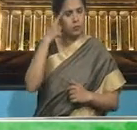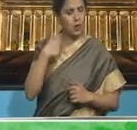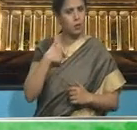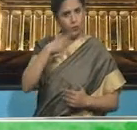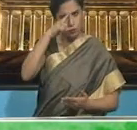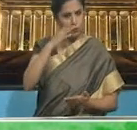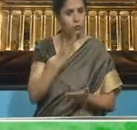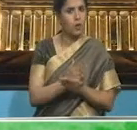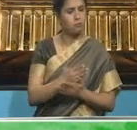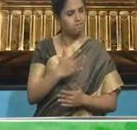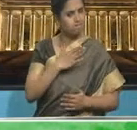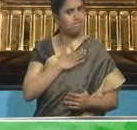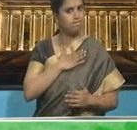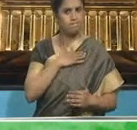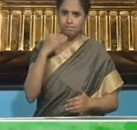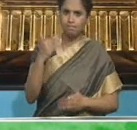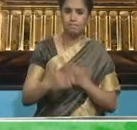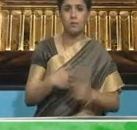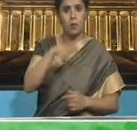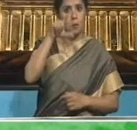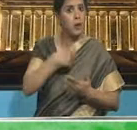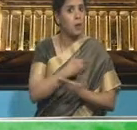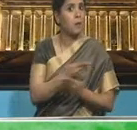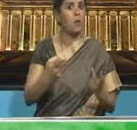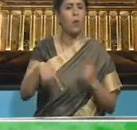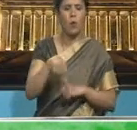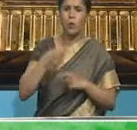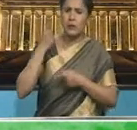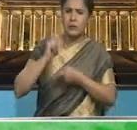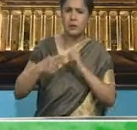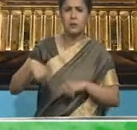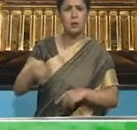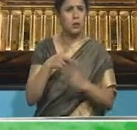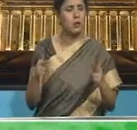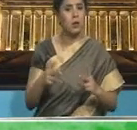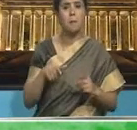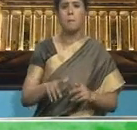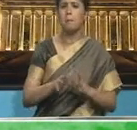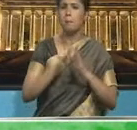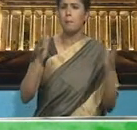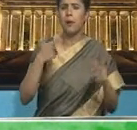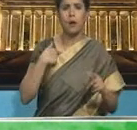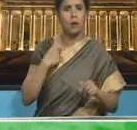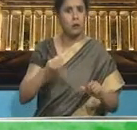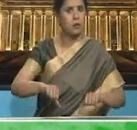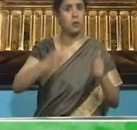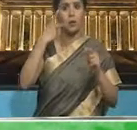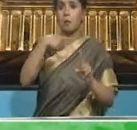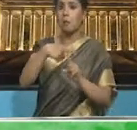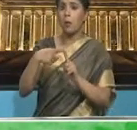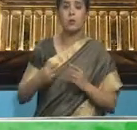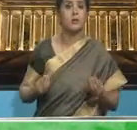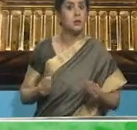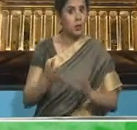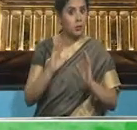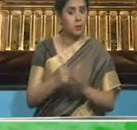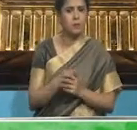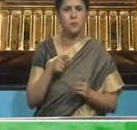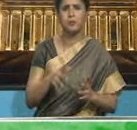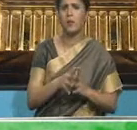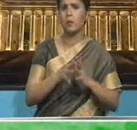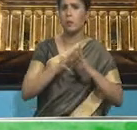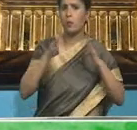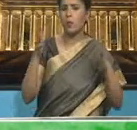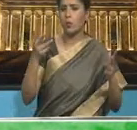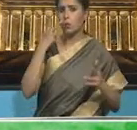साथ हमने मानव जाति के इतिहास में एक अनूठा प्रयोग शुरू किया। इतनी बड़ी संख्या